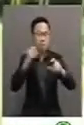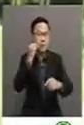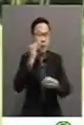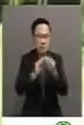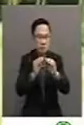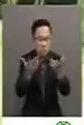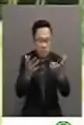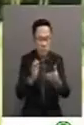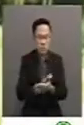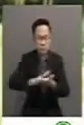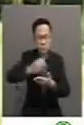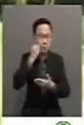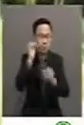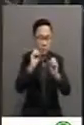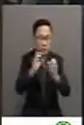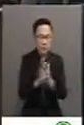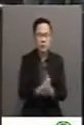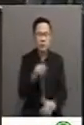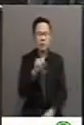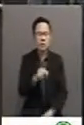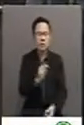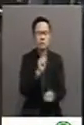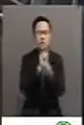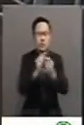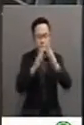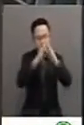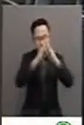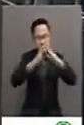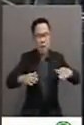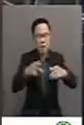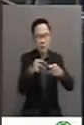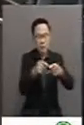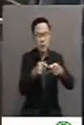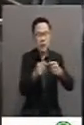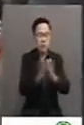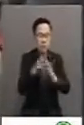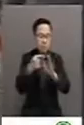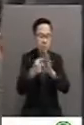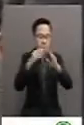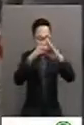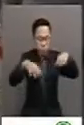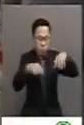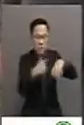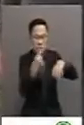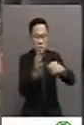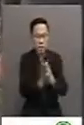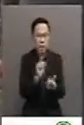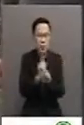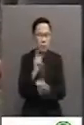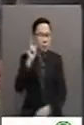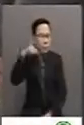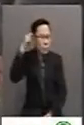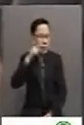ยบ้านดอนตำบลคมบางที่เกิดเหตุเป็นบ้านปูนชั้นเดียวอยู่ในสวนผลไม้มีแม่ของผู้ก่อเหตุก็คือนางนง